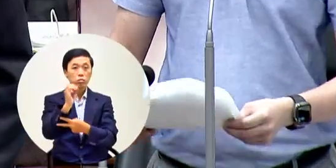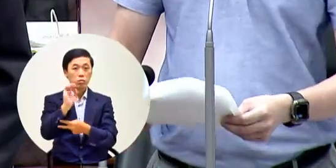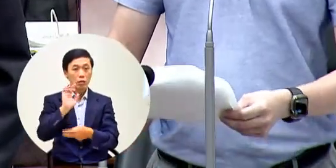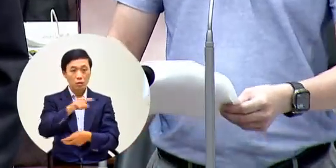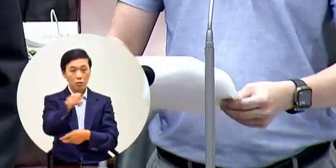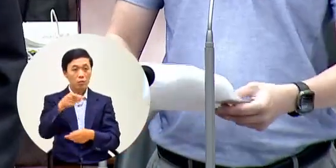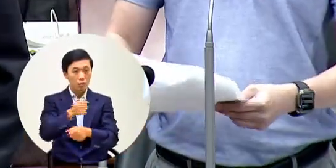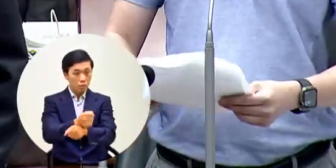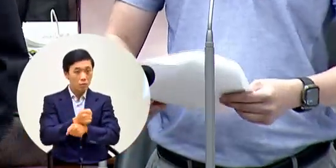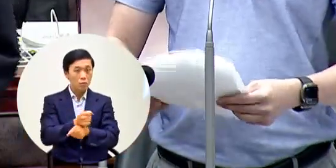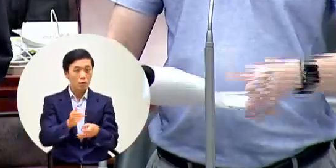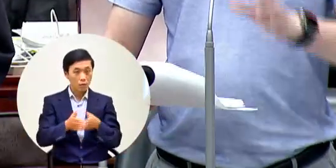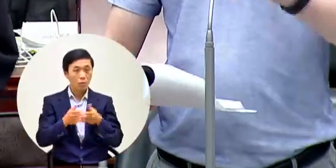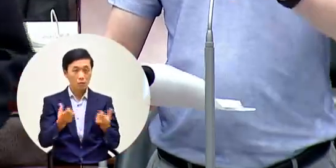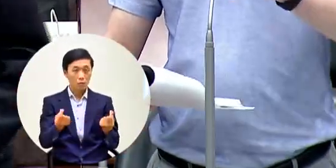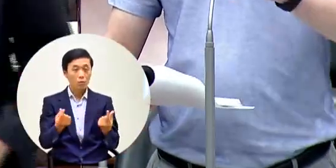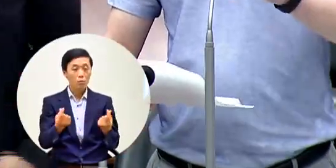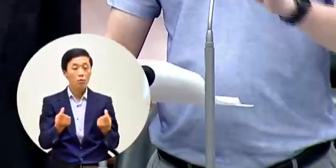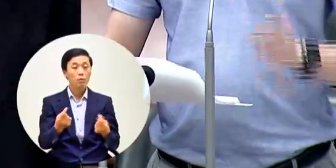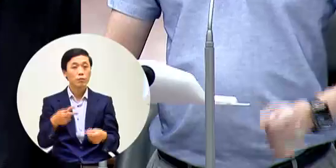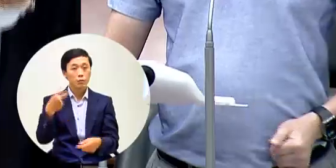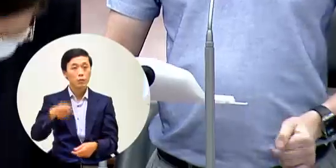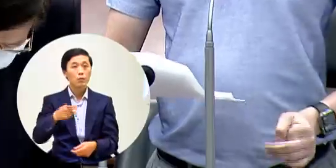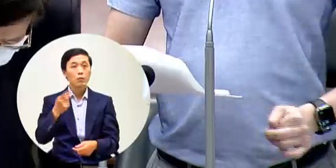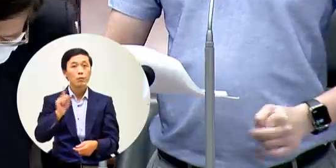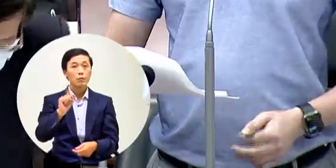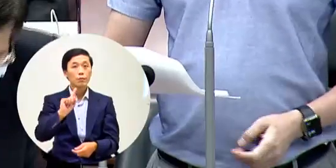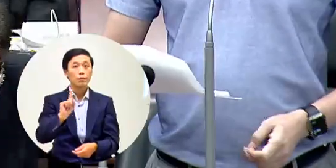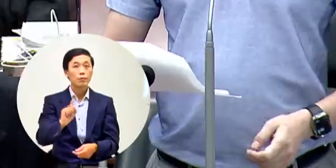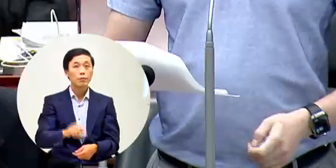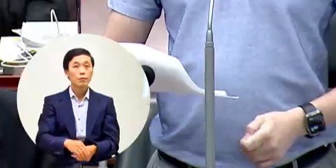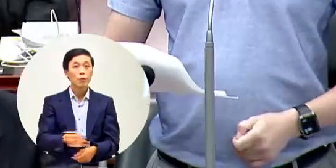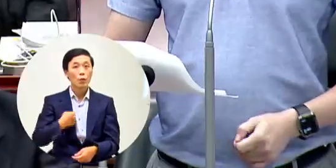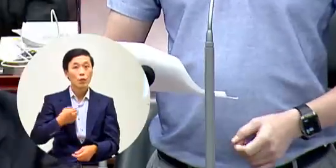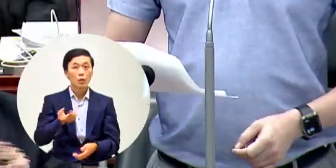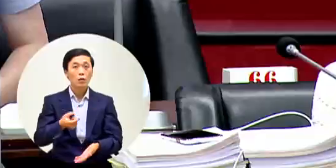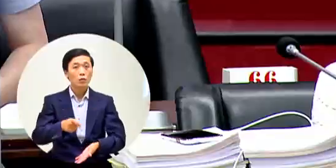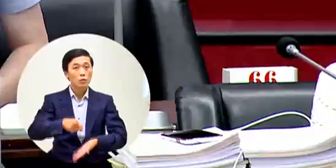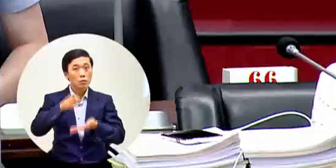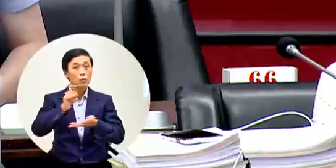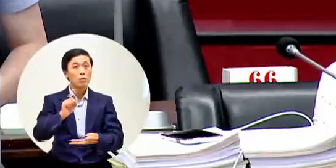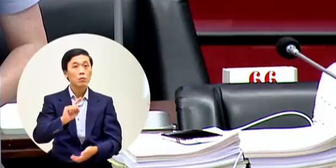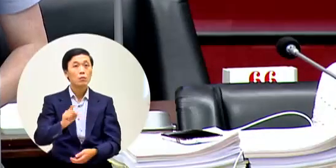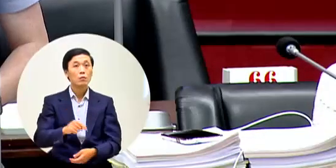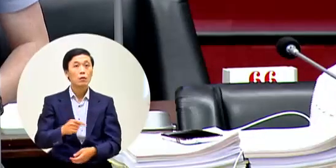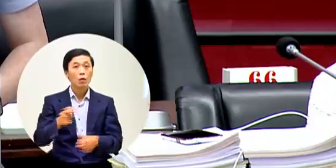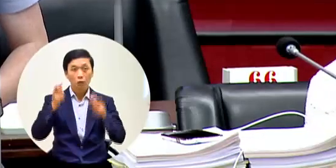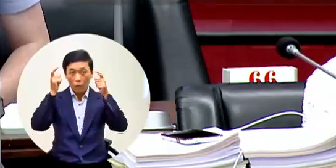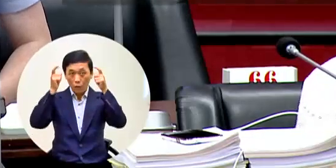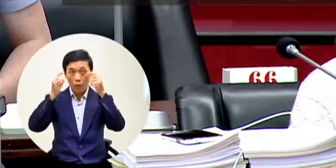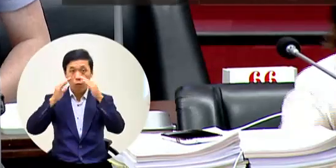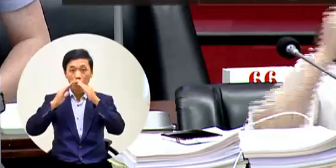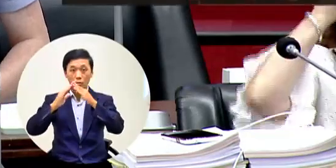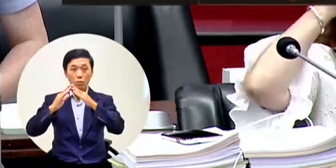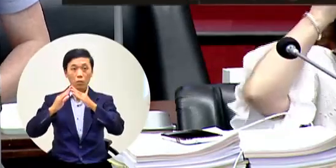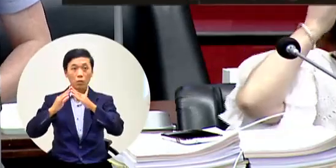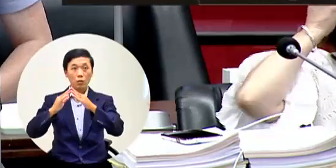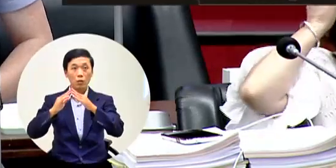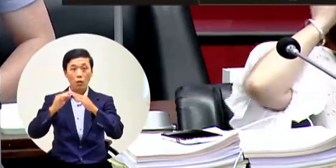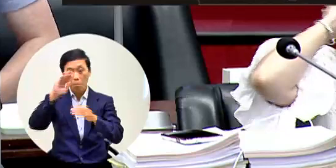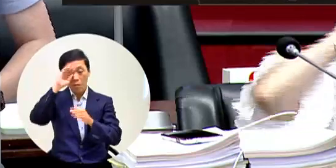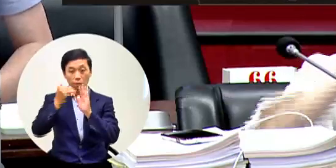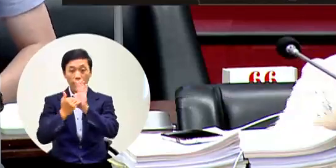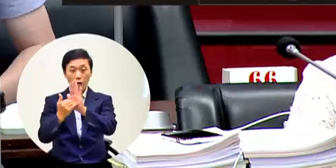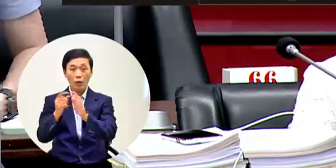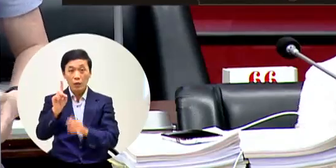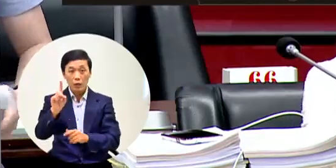哦，好不好？ 是。 好，再来要讲这个，我刚刚讲哦，我们的高雄不是只有要防疫而已，还有